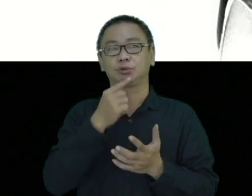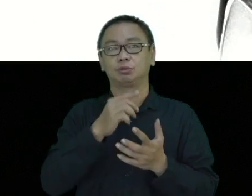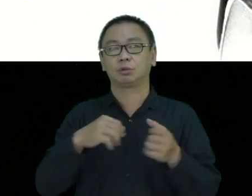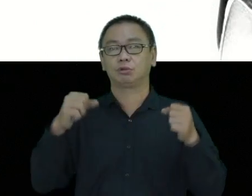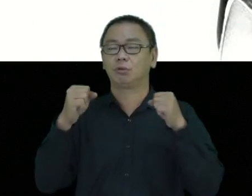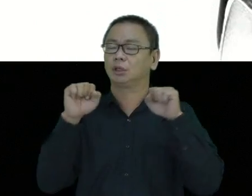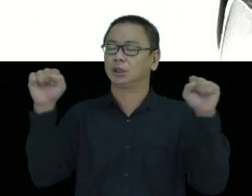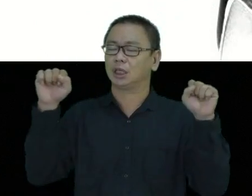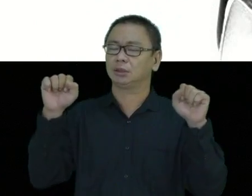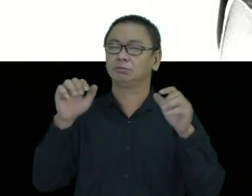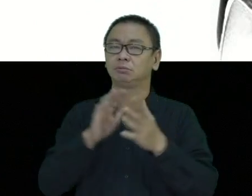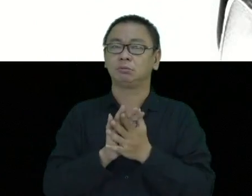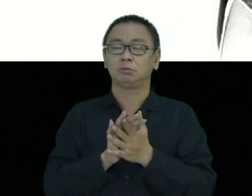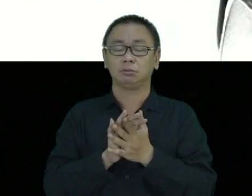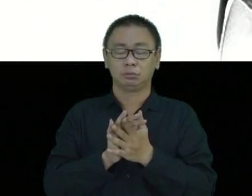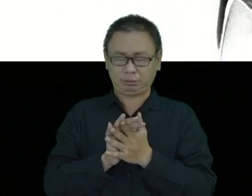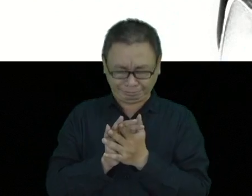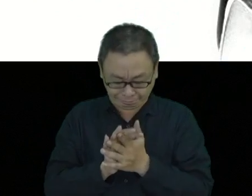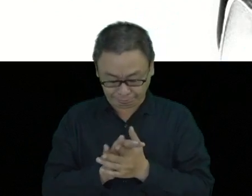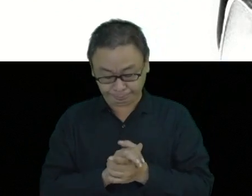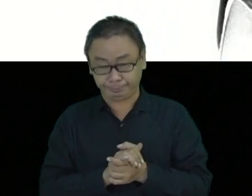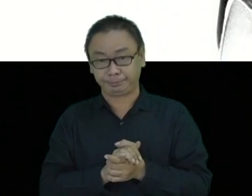keadaan, hati dan pikiran mereka.